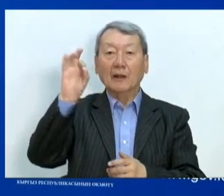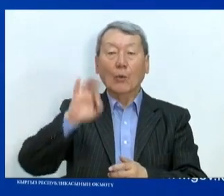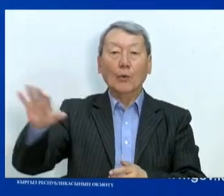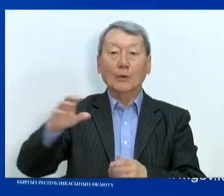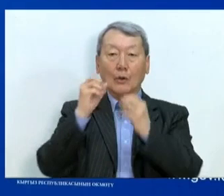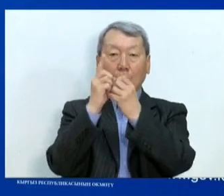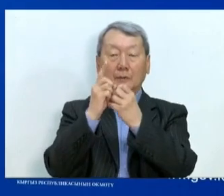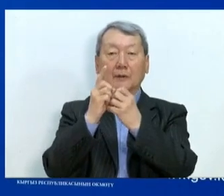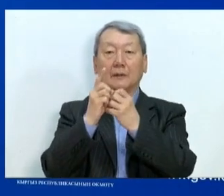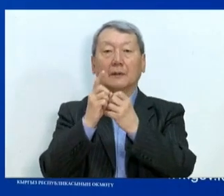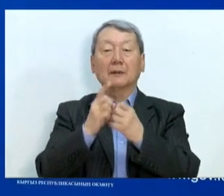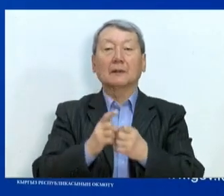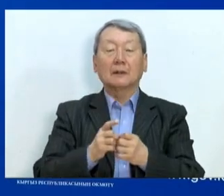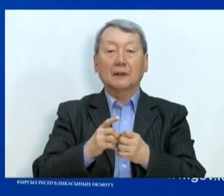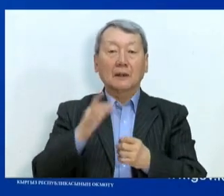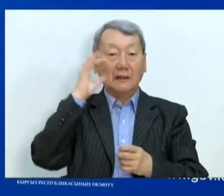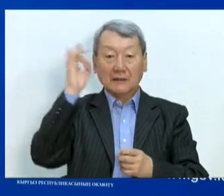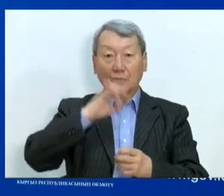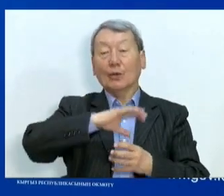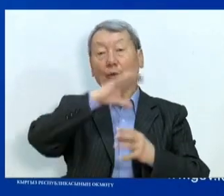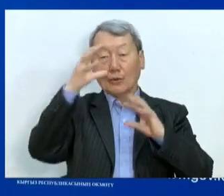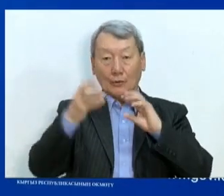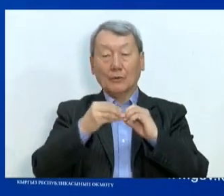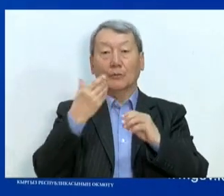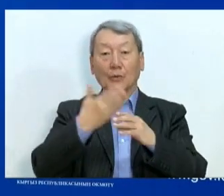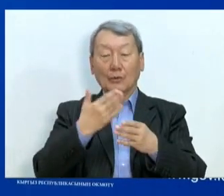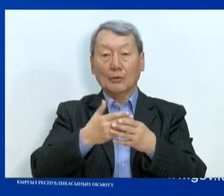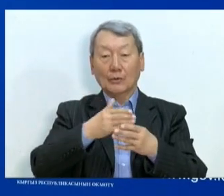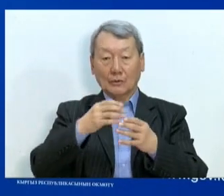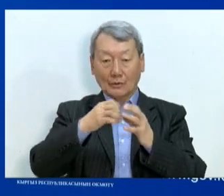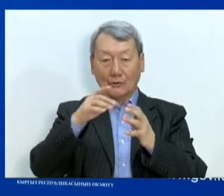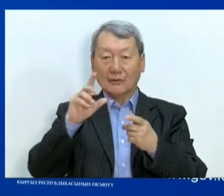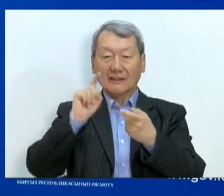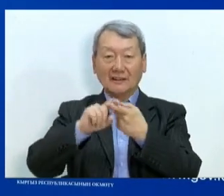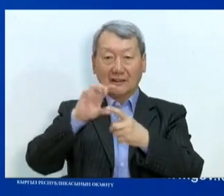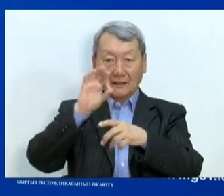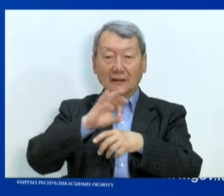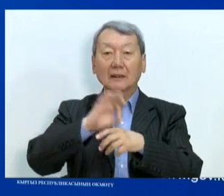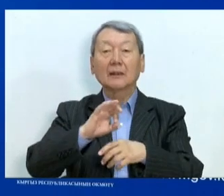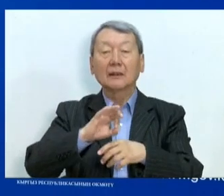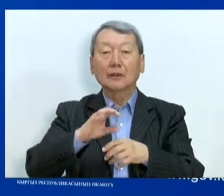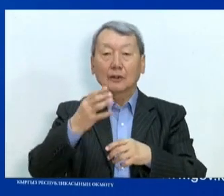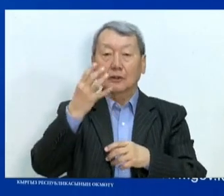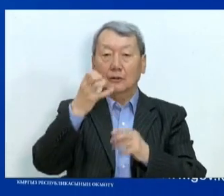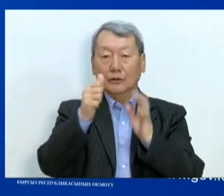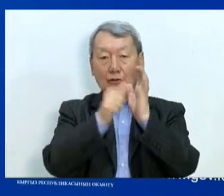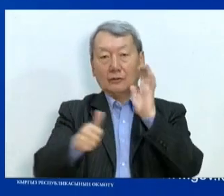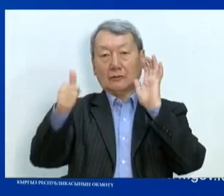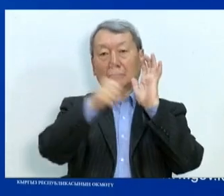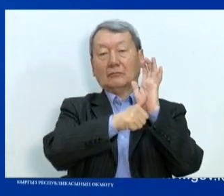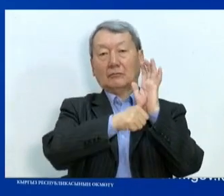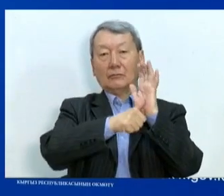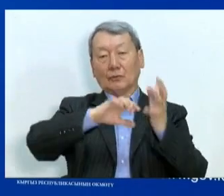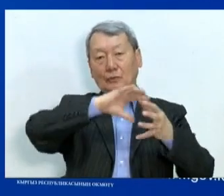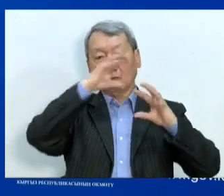11. Кыргызстанда тастыкталган COVID-19 инфекциясынын жалпы 466 учуру